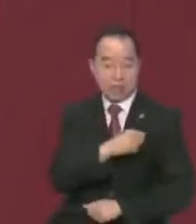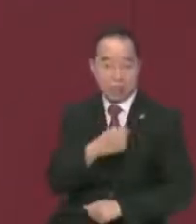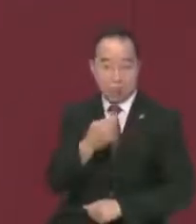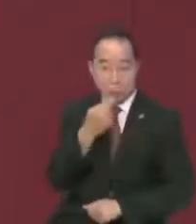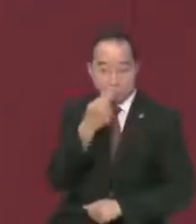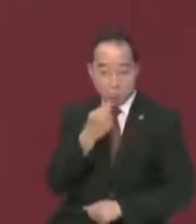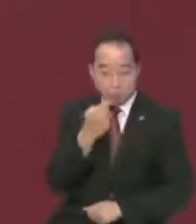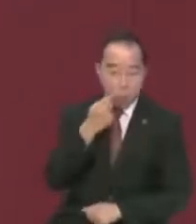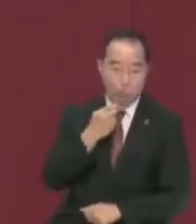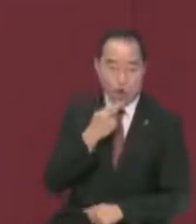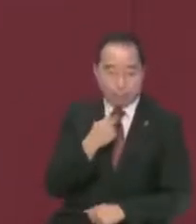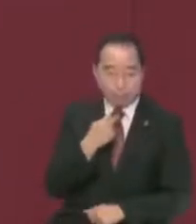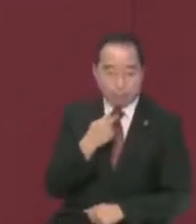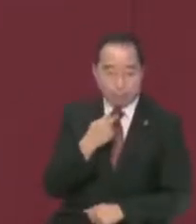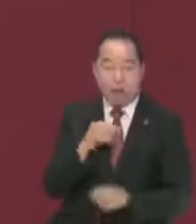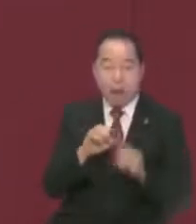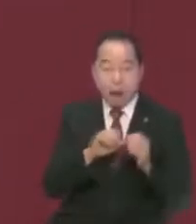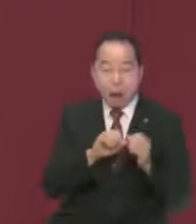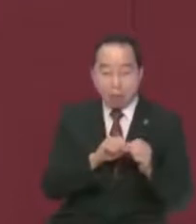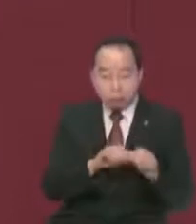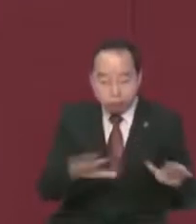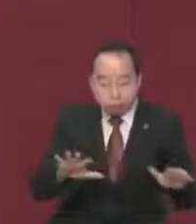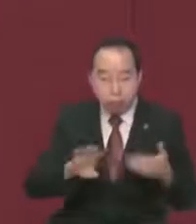역사를 크게 전환시키곤 합니다.